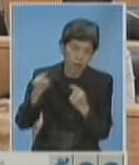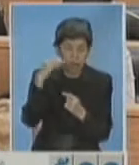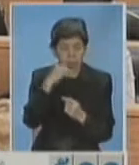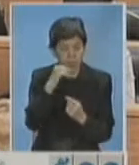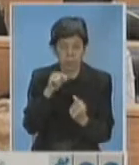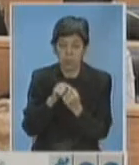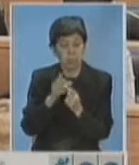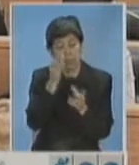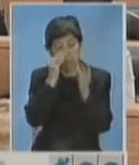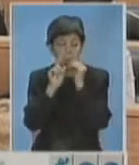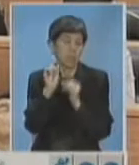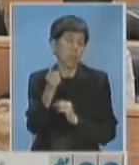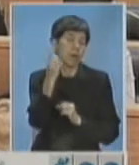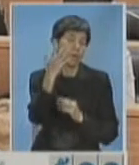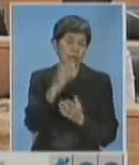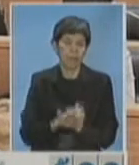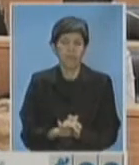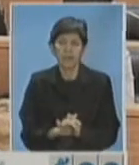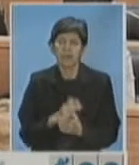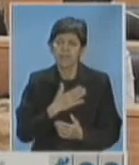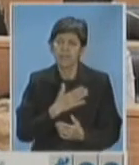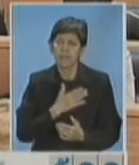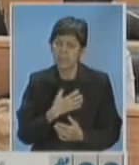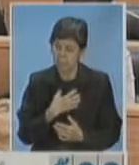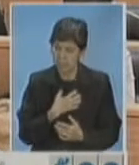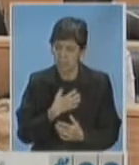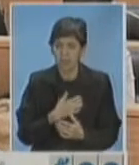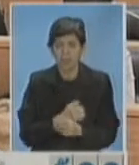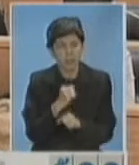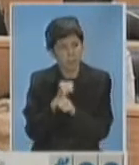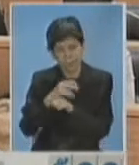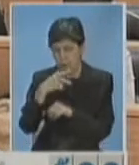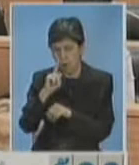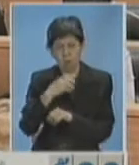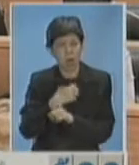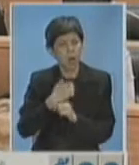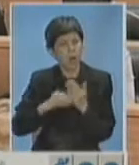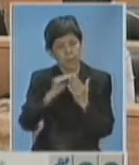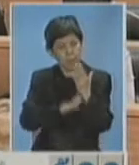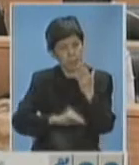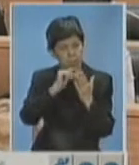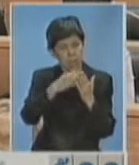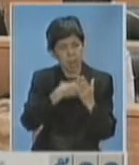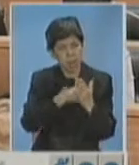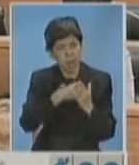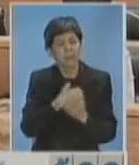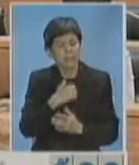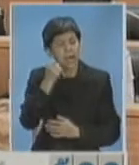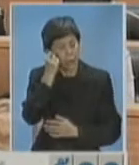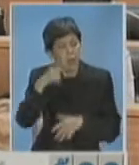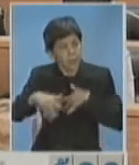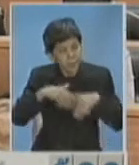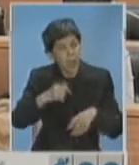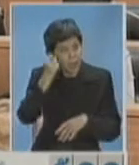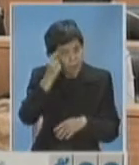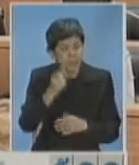ชน์กับพี่น้องประชาชนแต่ประการใดฉะนั้นแล้วเพื่อประโยชน์โดยส่วนรวมของทั้งประเทศก็เห็นใจพี่น้องประชา